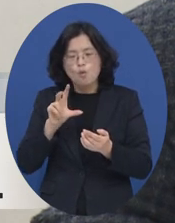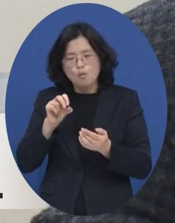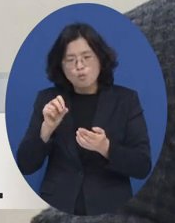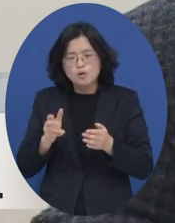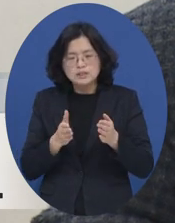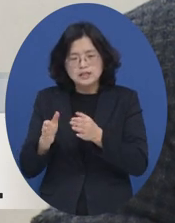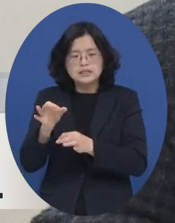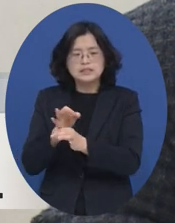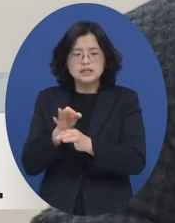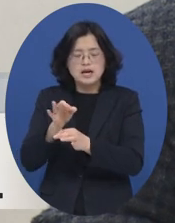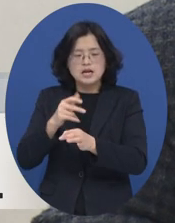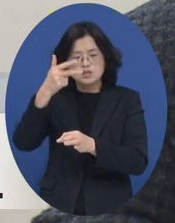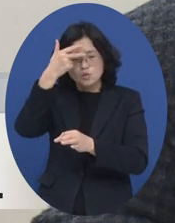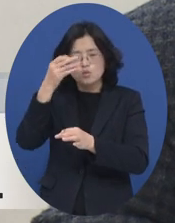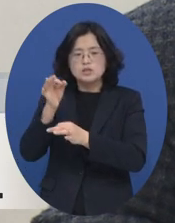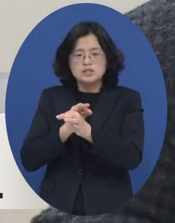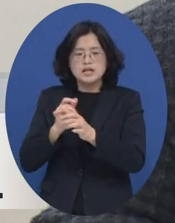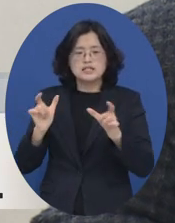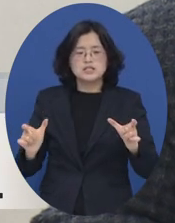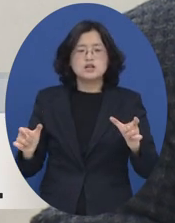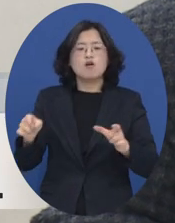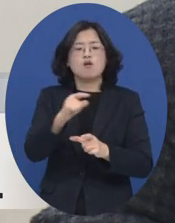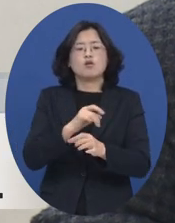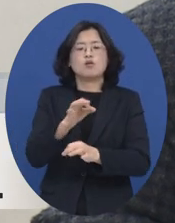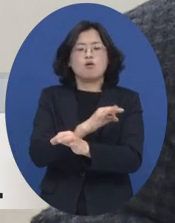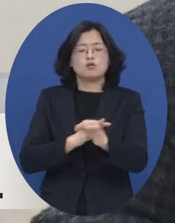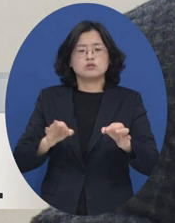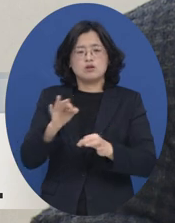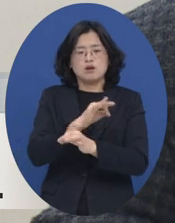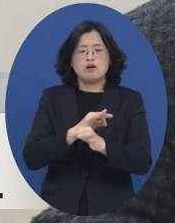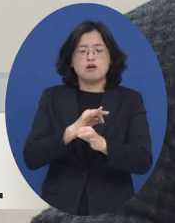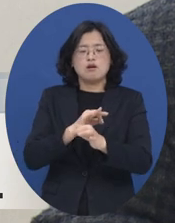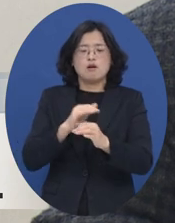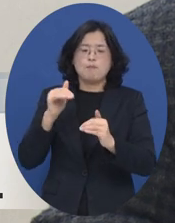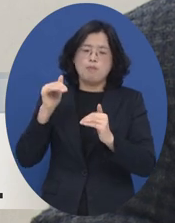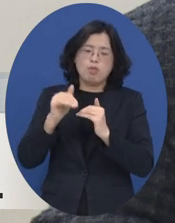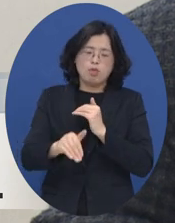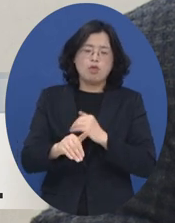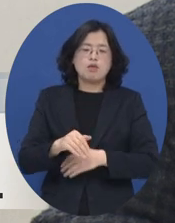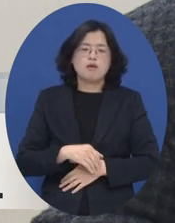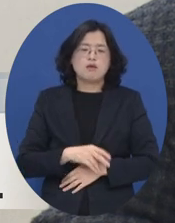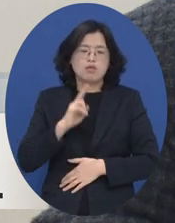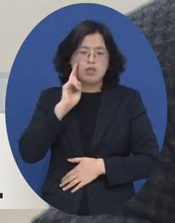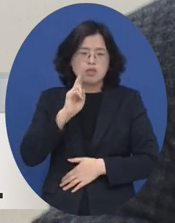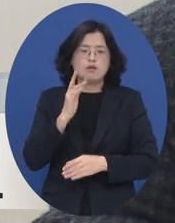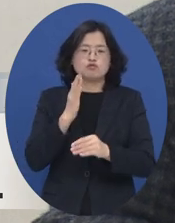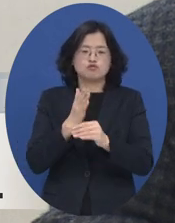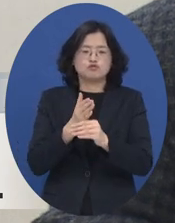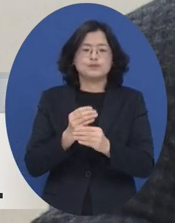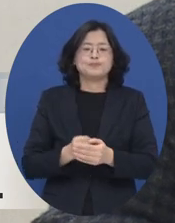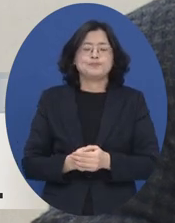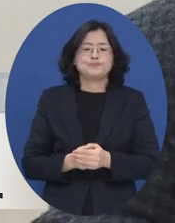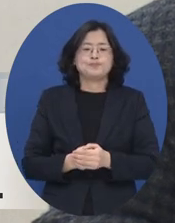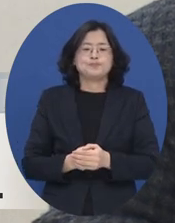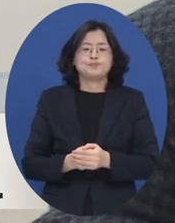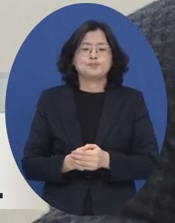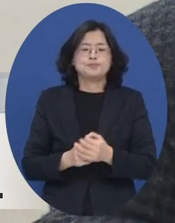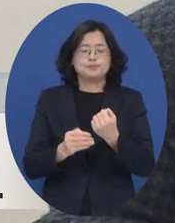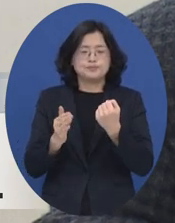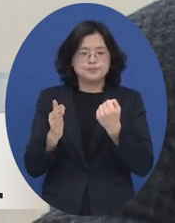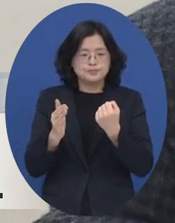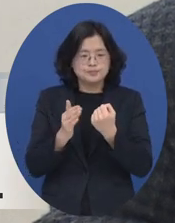다음에 전통시장, 이 지역, 이쪽 경제가 상당히 나빠지는 것 같아요. 경제 흐름이